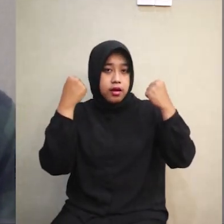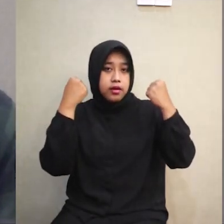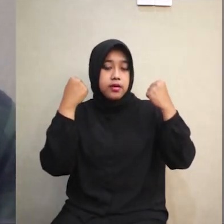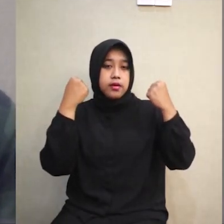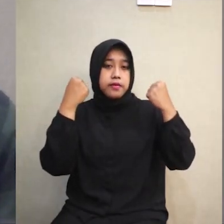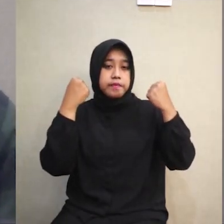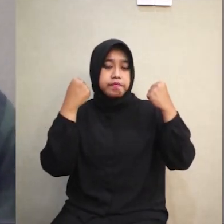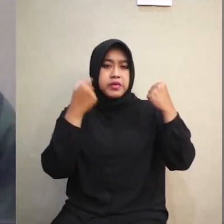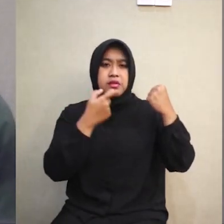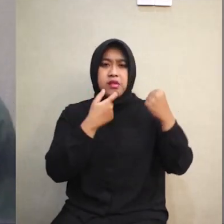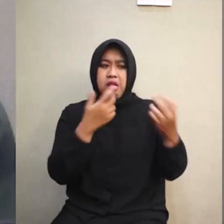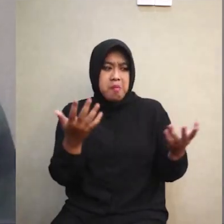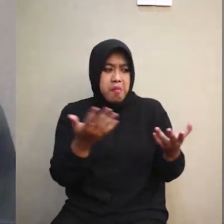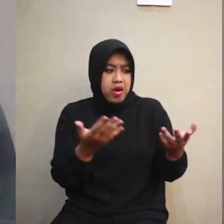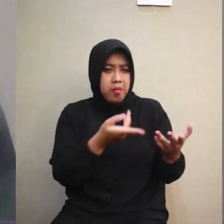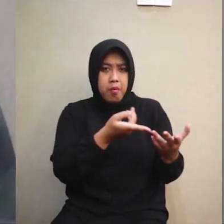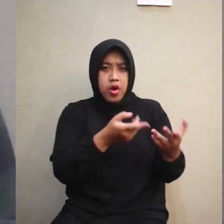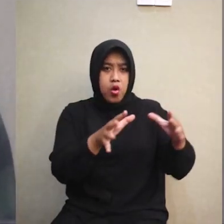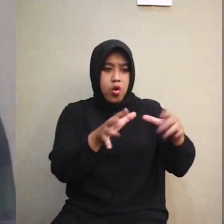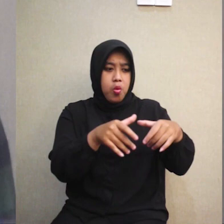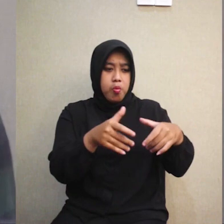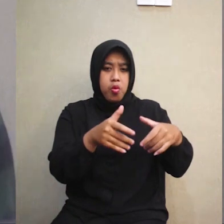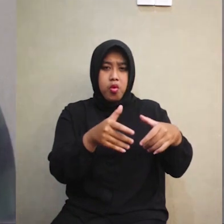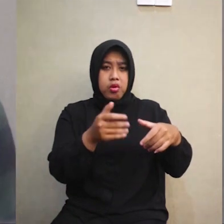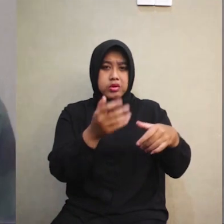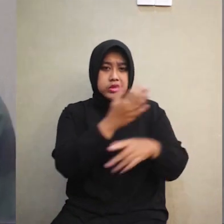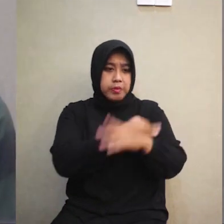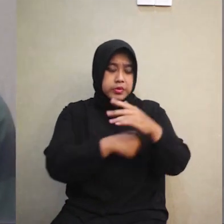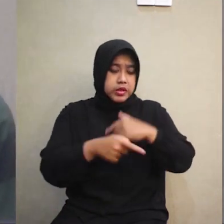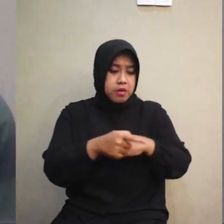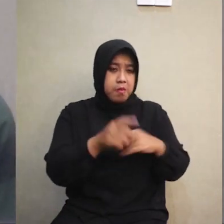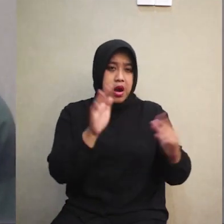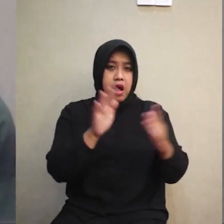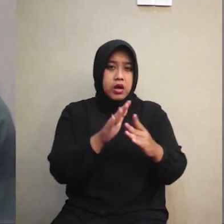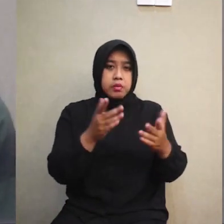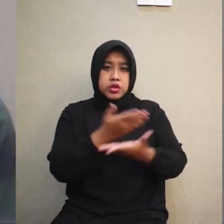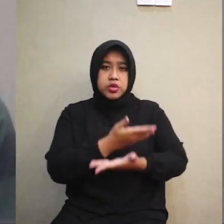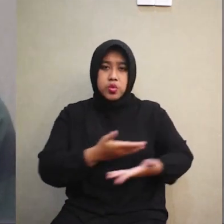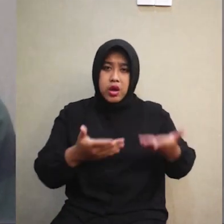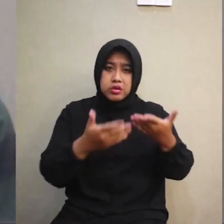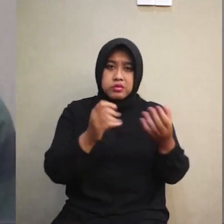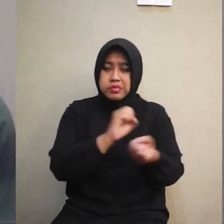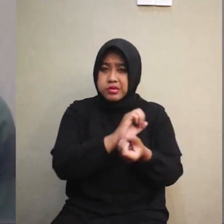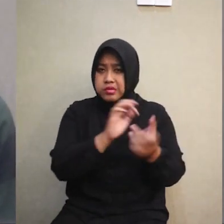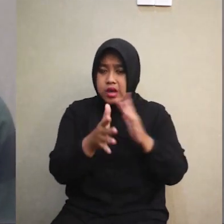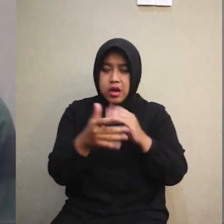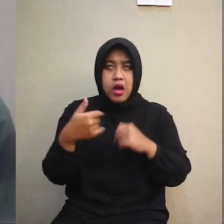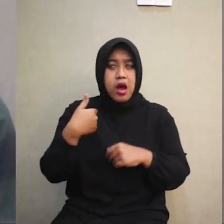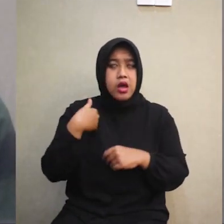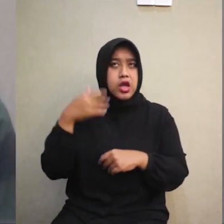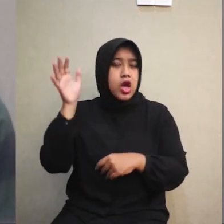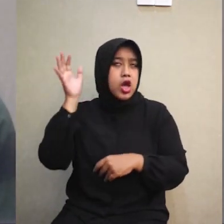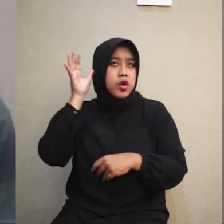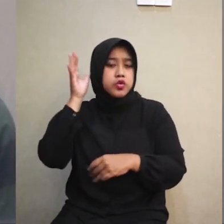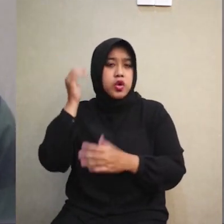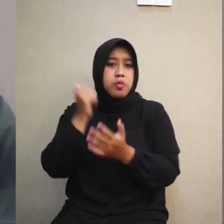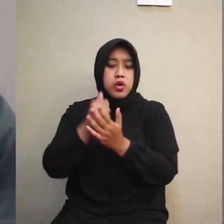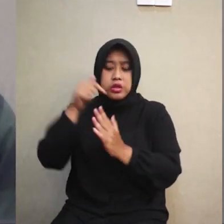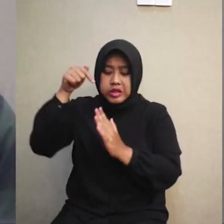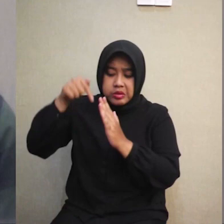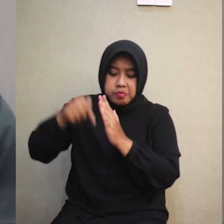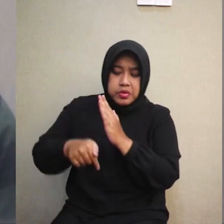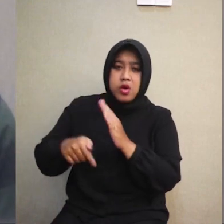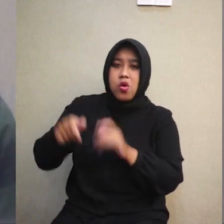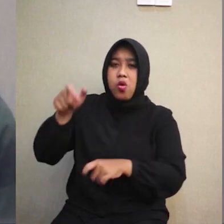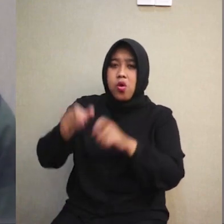Bagaimana disabilitas dalam situasi bencana kemudian ada isu-isu spesifik yang menyorotin teman-teman orang yang pernah